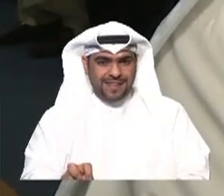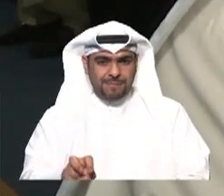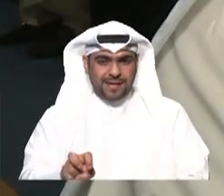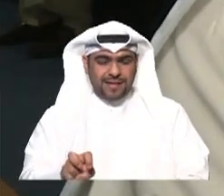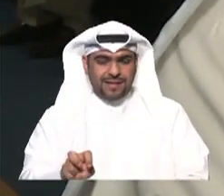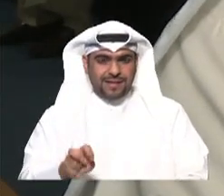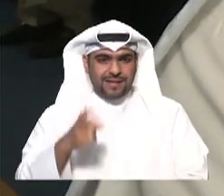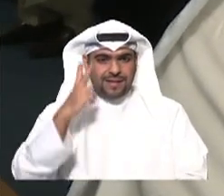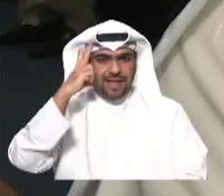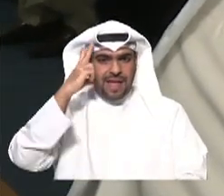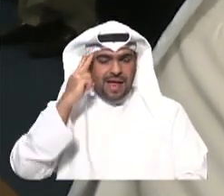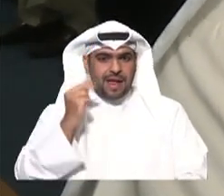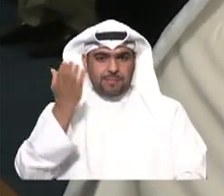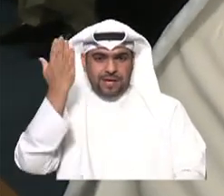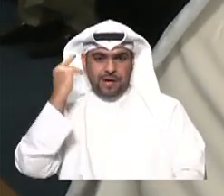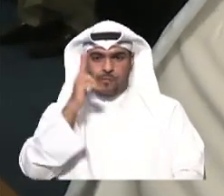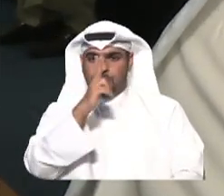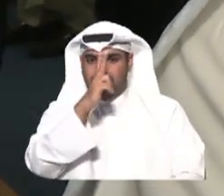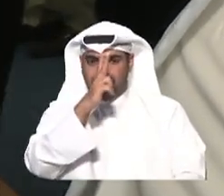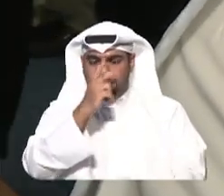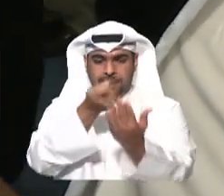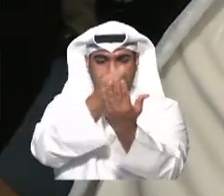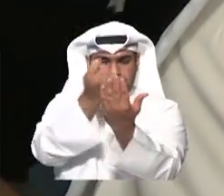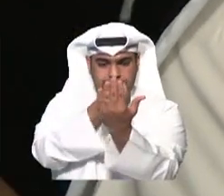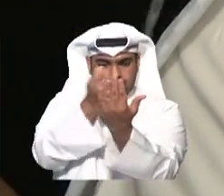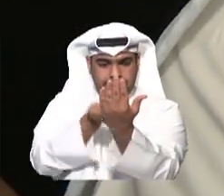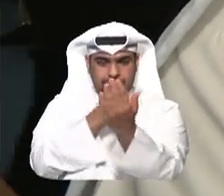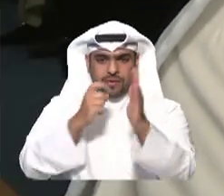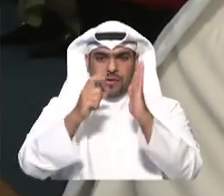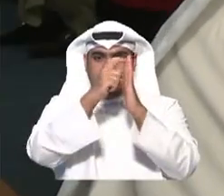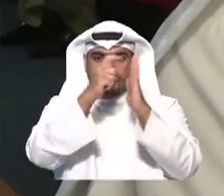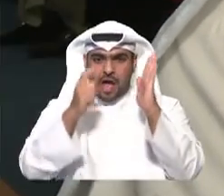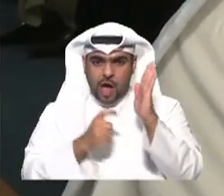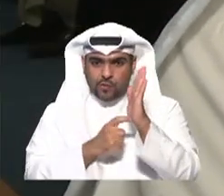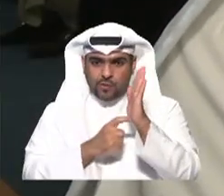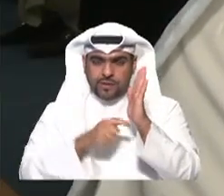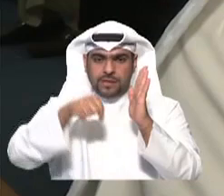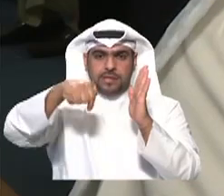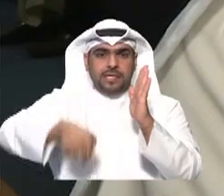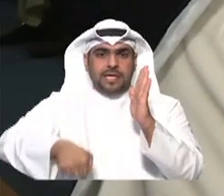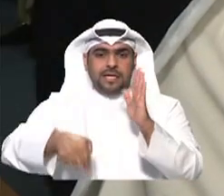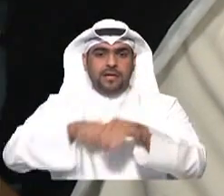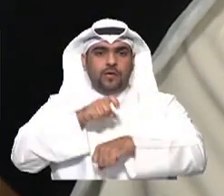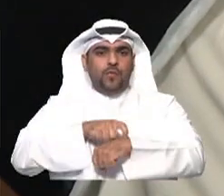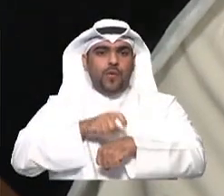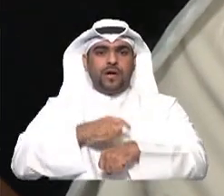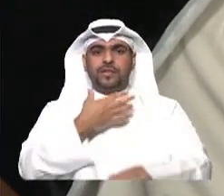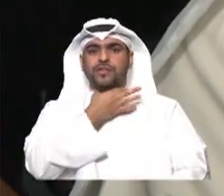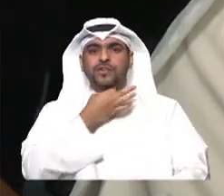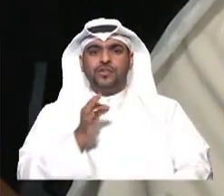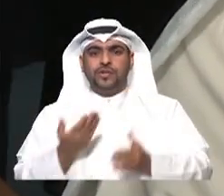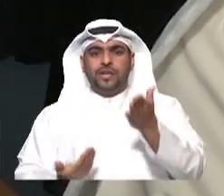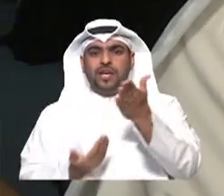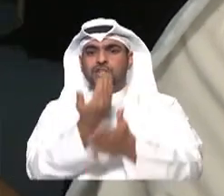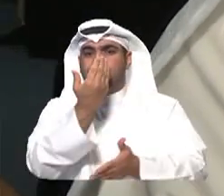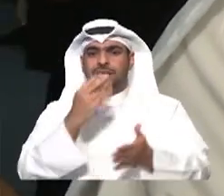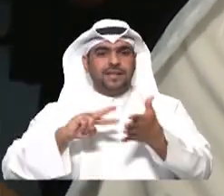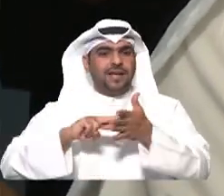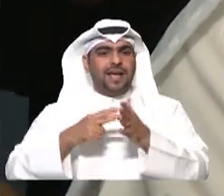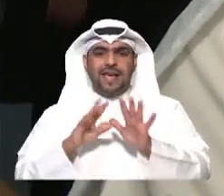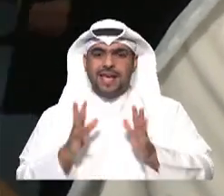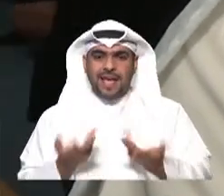تأصيل النظريات المعاصرة، النظريات القانونية المعاصرة. هناك يعني كتابات في